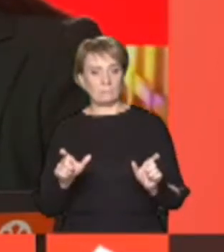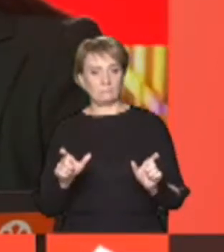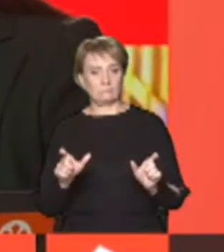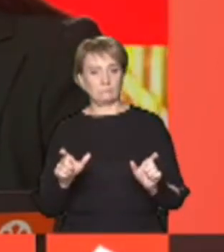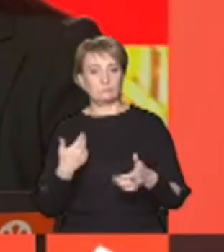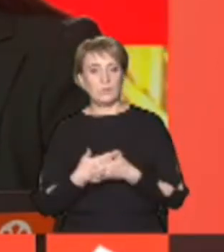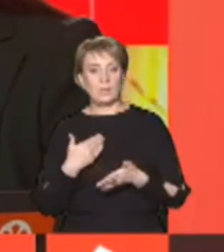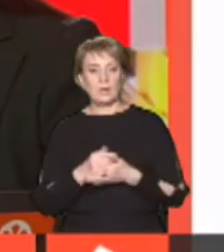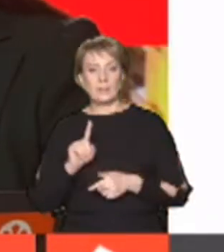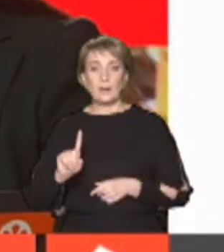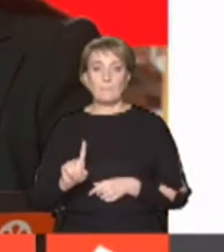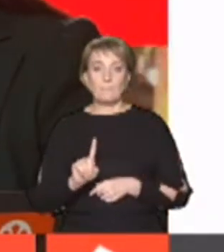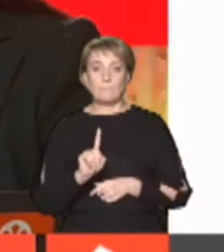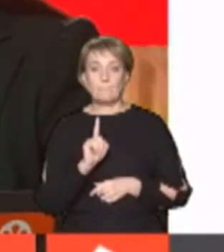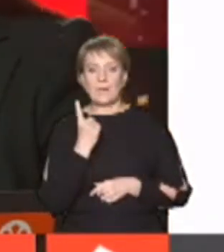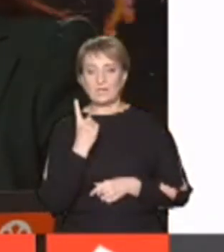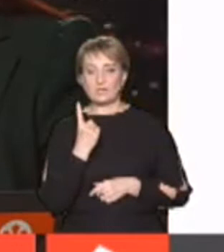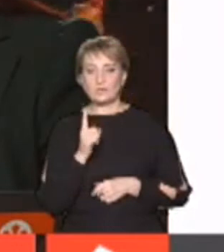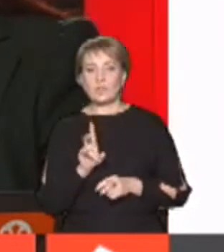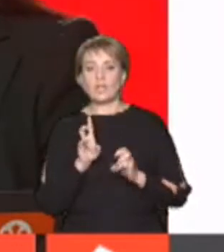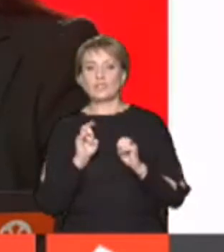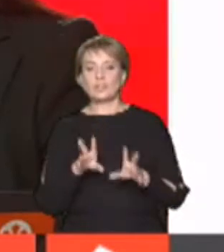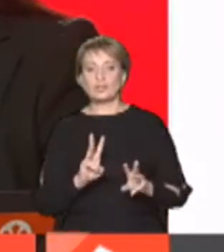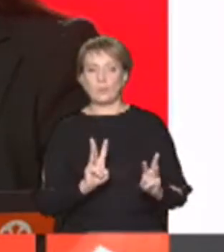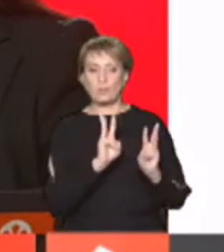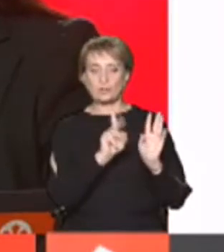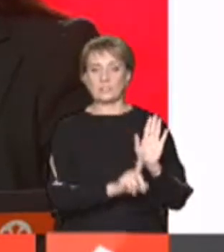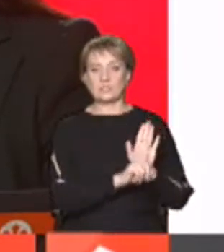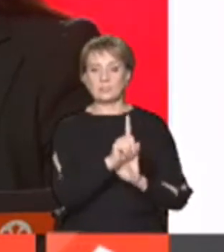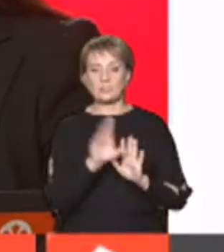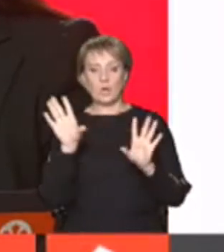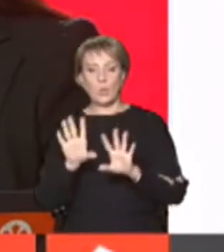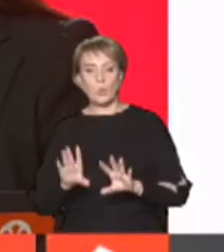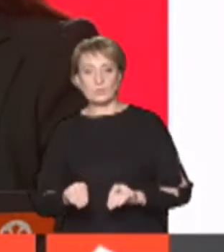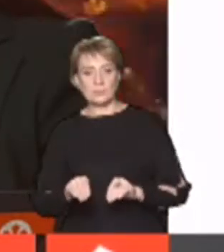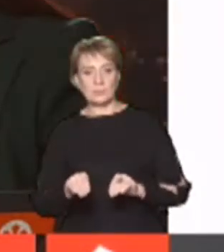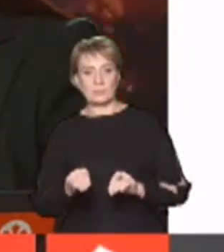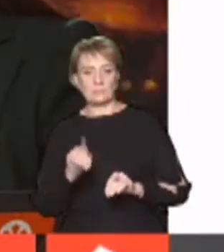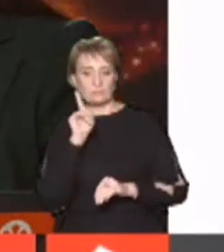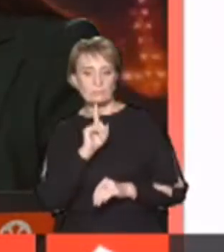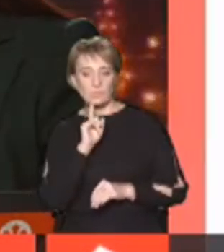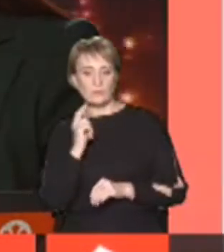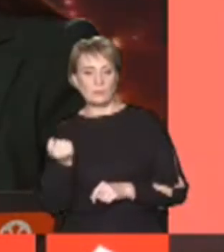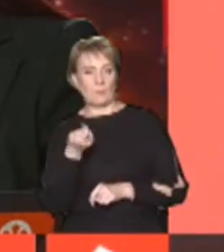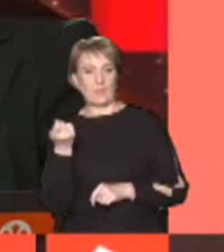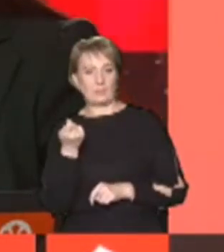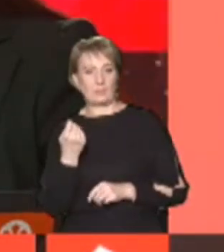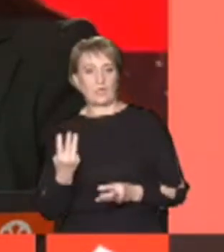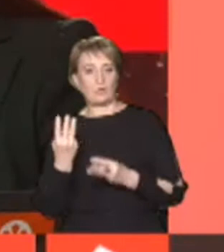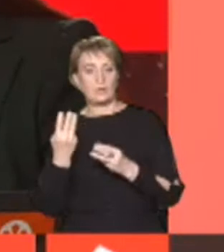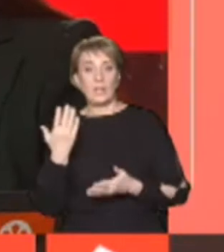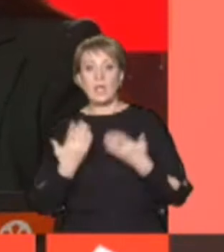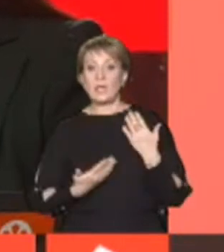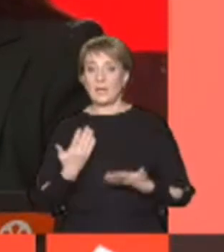перш ніж пожежа загориться, її загасити, поки вона ще маленька. І навіть